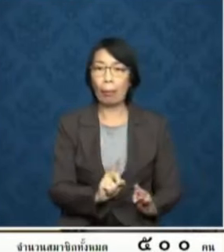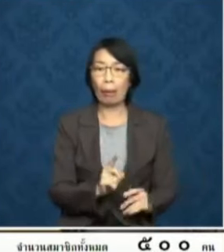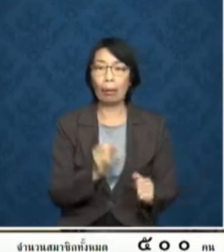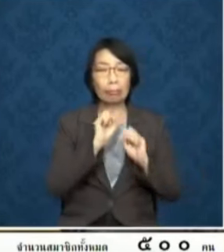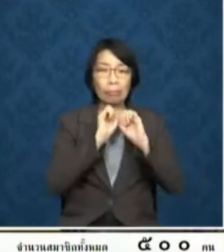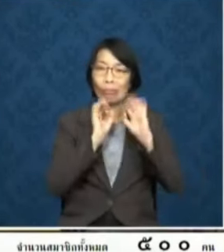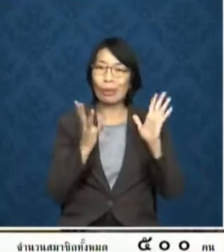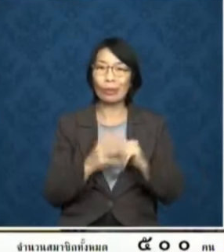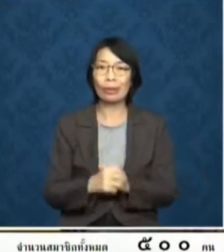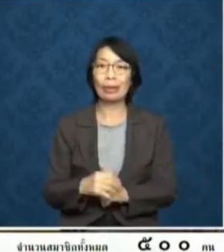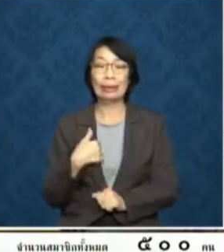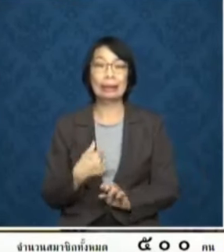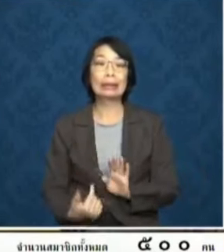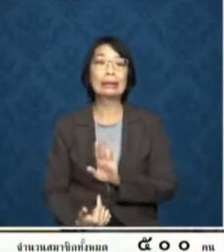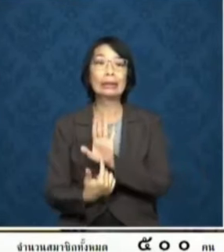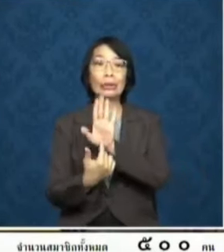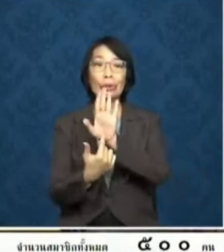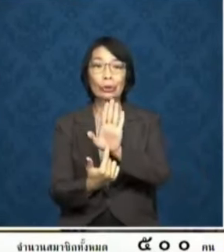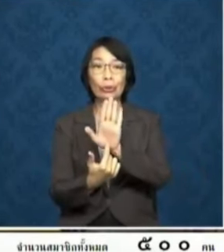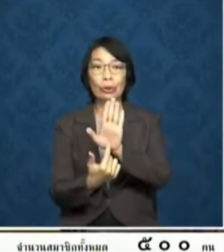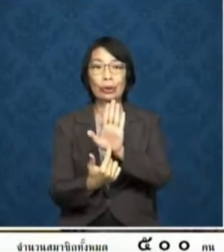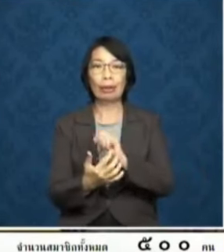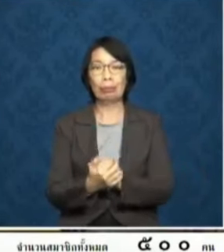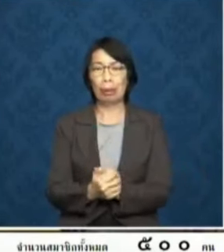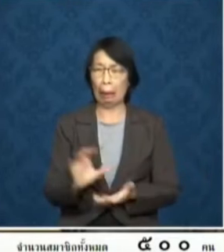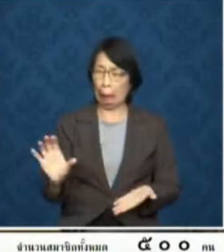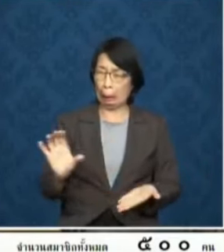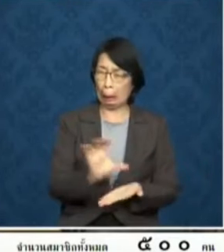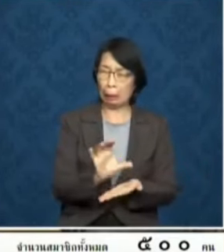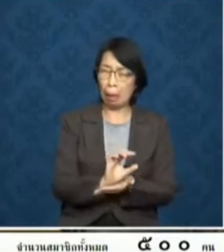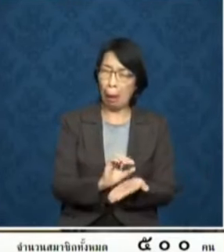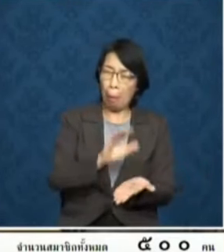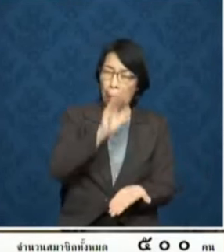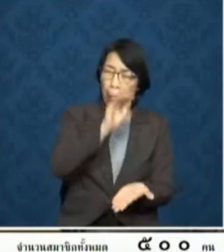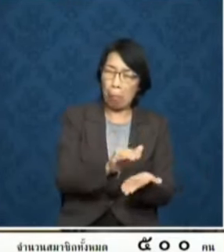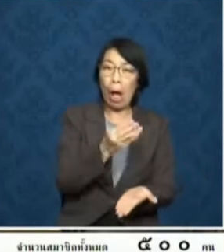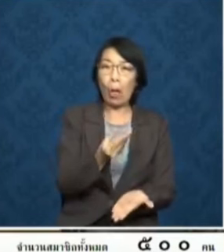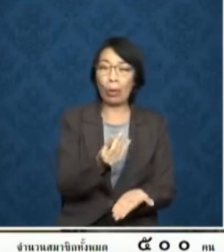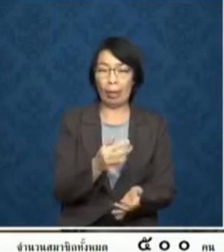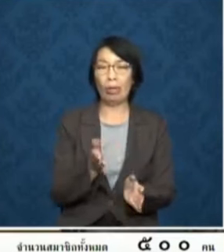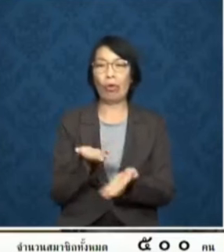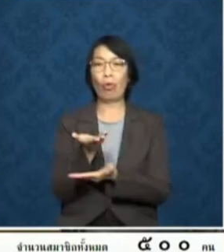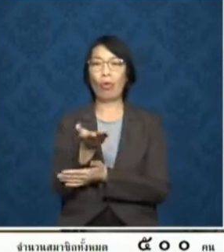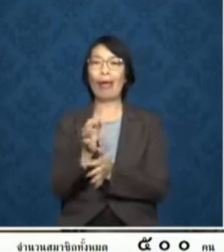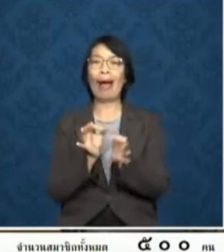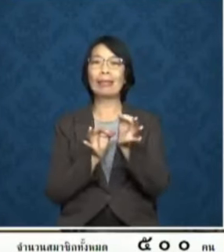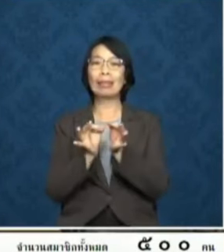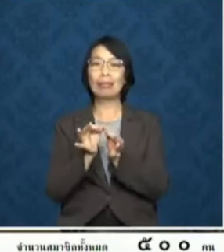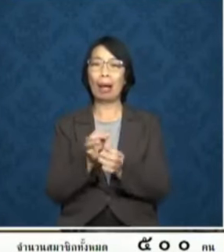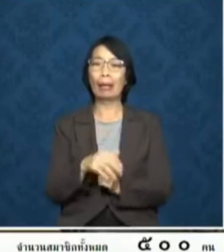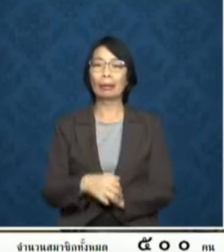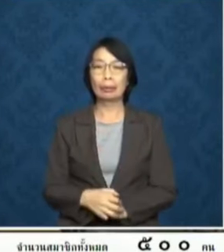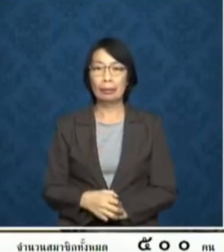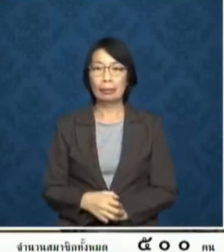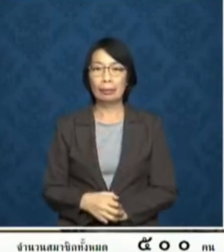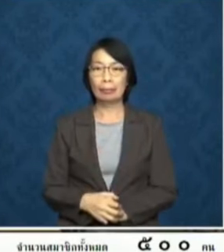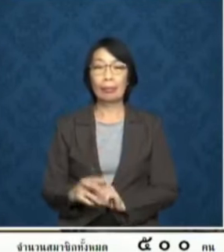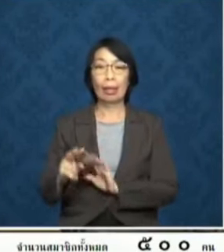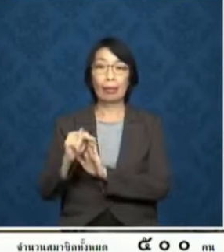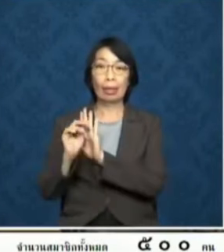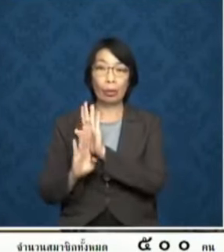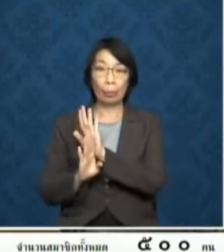ถ้าที่ฉันจะยกตัวอย่างให้เห็นว่ารายได้ตรงนี้มันเยอะมากขนาดไหนนะคะที่ฉันจะอธิบายแบบนี้ค่ะว่านโยบายการสนับสนุ